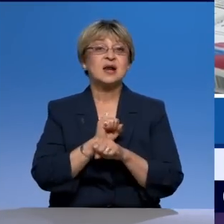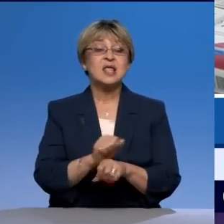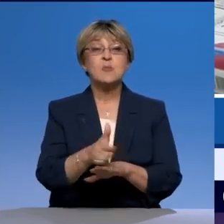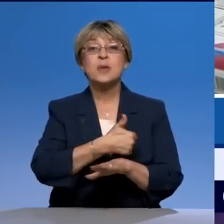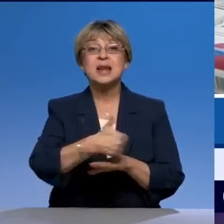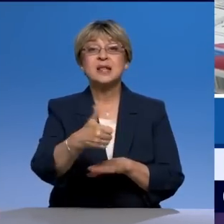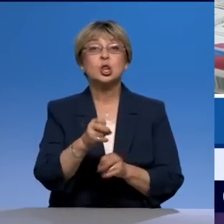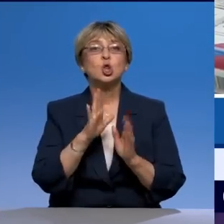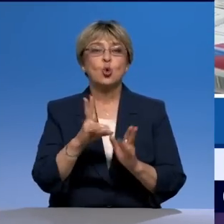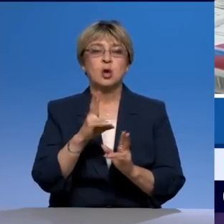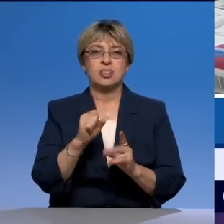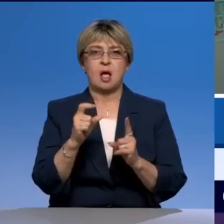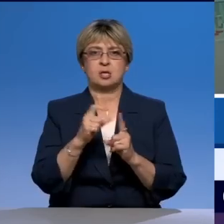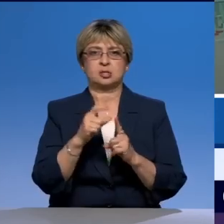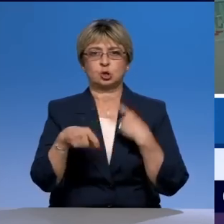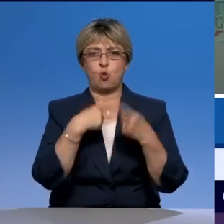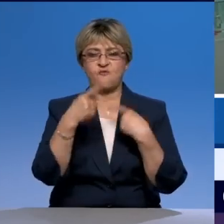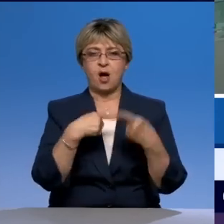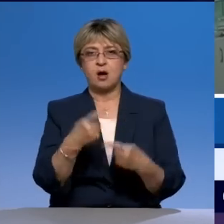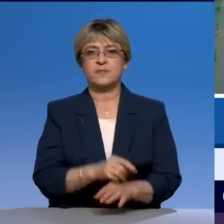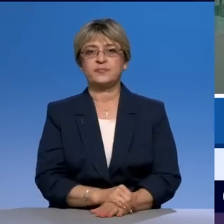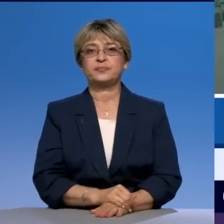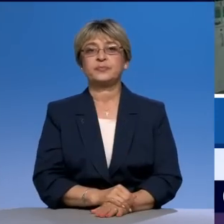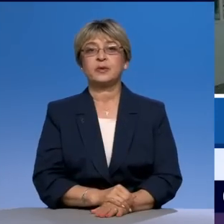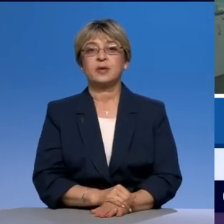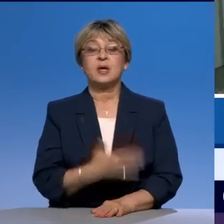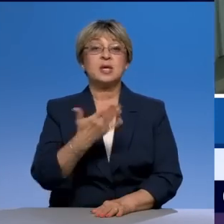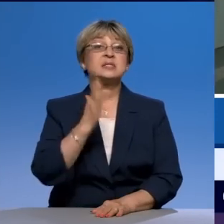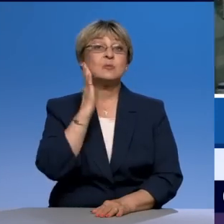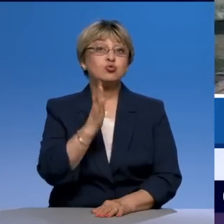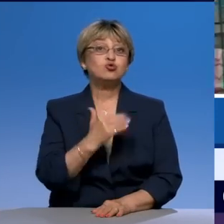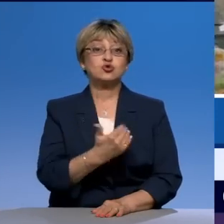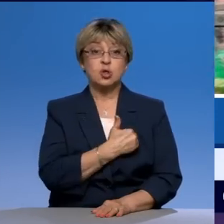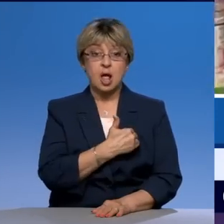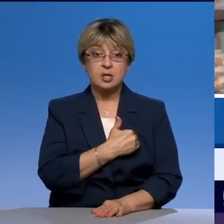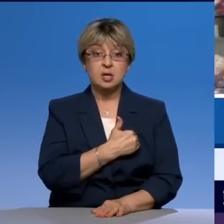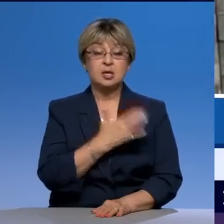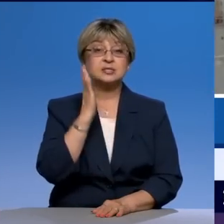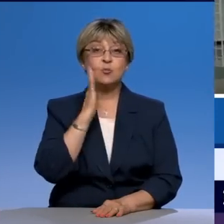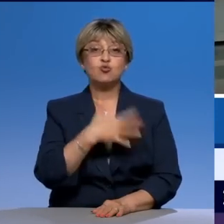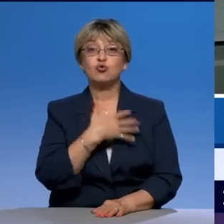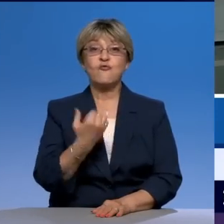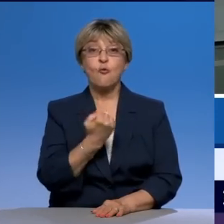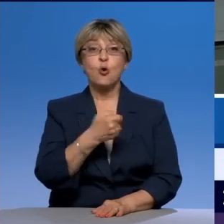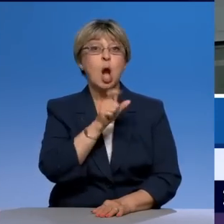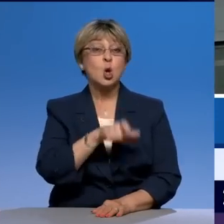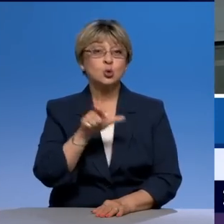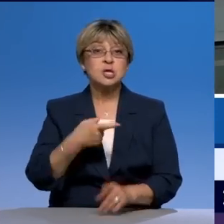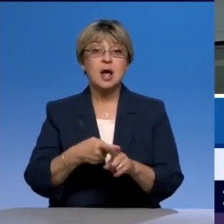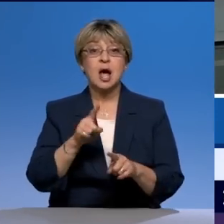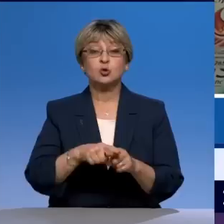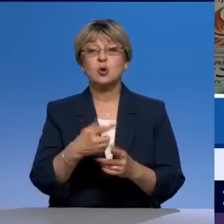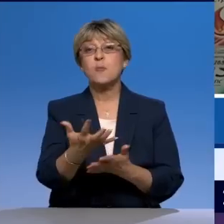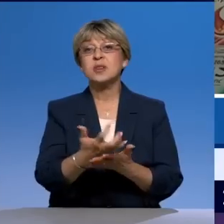только на словах. Поэтому нам, вот если будет желание, если будет воля тех людей, которые принимают